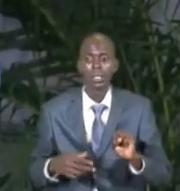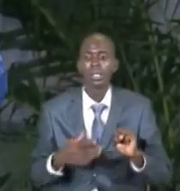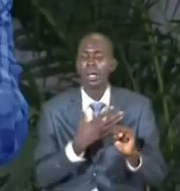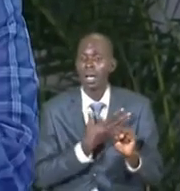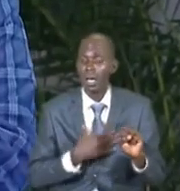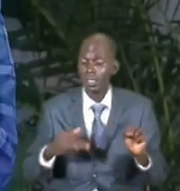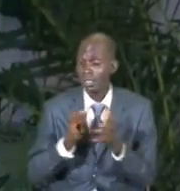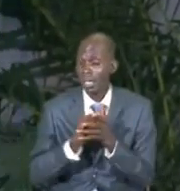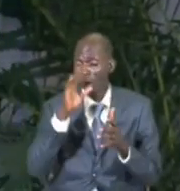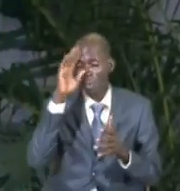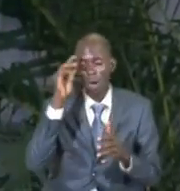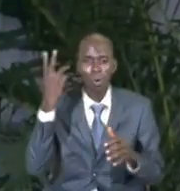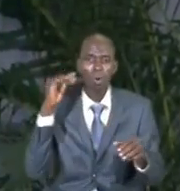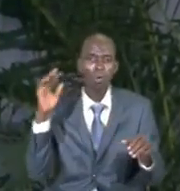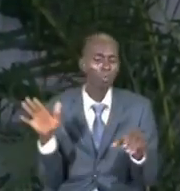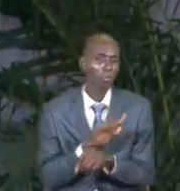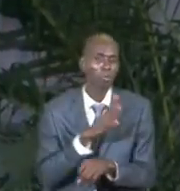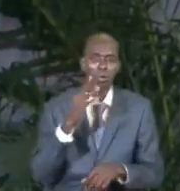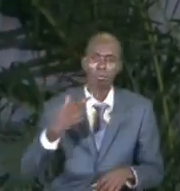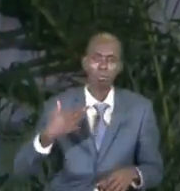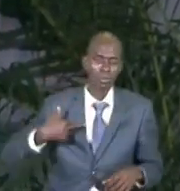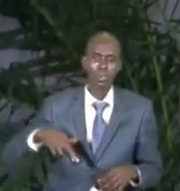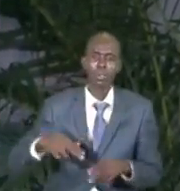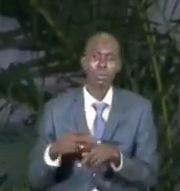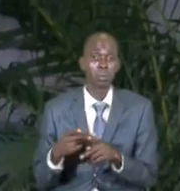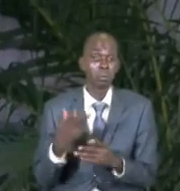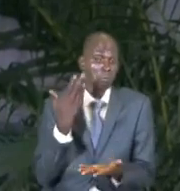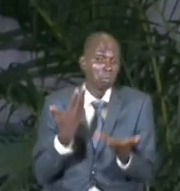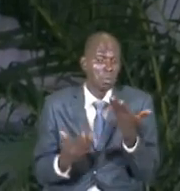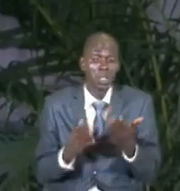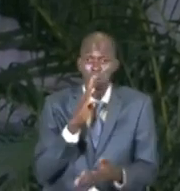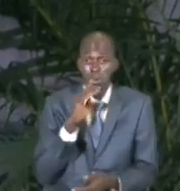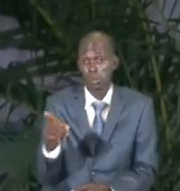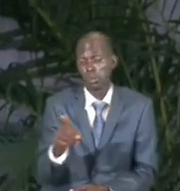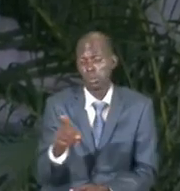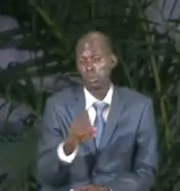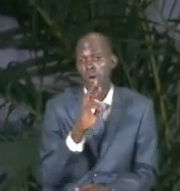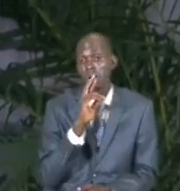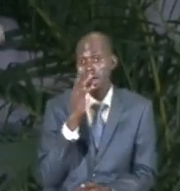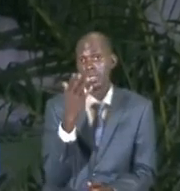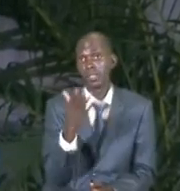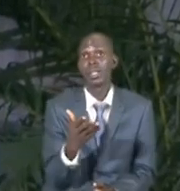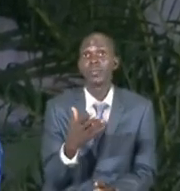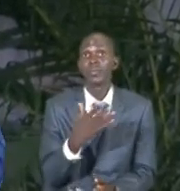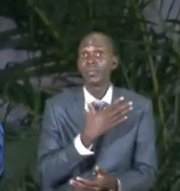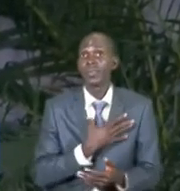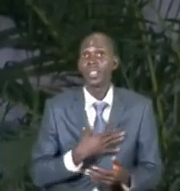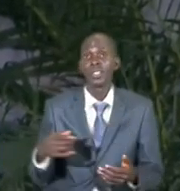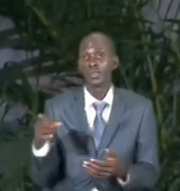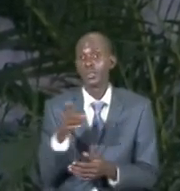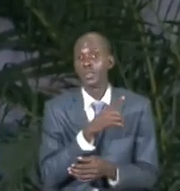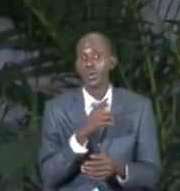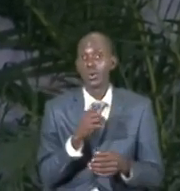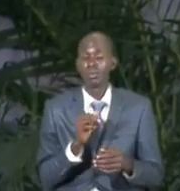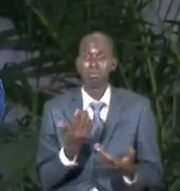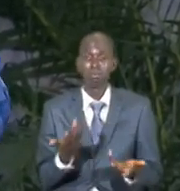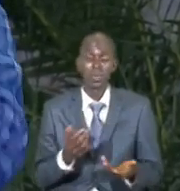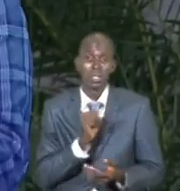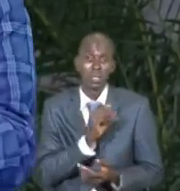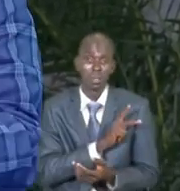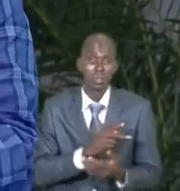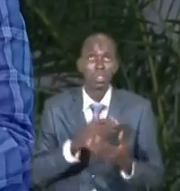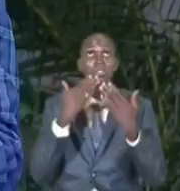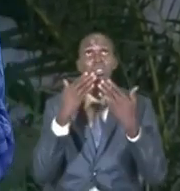Ele anyị nọ ebe ahụ, ị wee bụrụ, ana m ekele Chineke maka ndụ gị, ana m enye Chineke otuto maka ndụ gị. Mana ị maara,